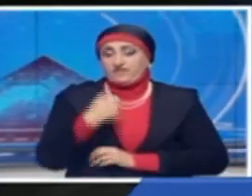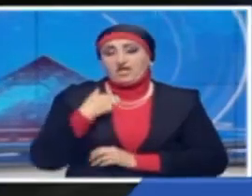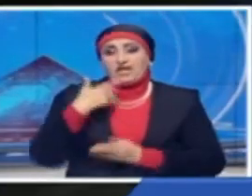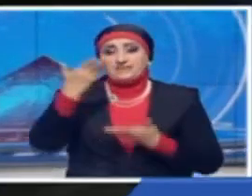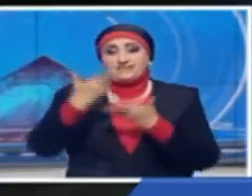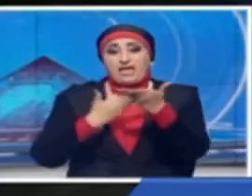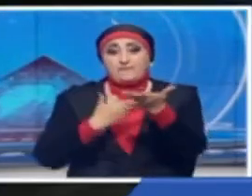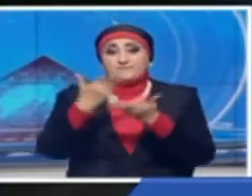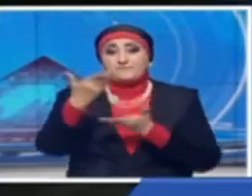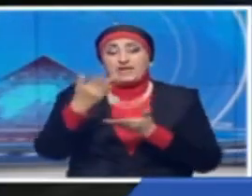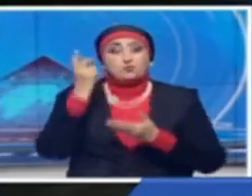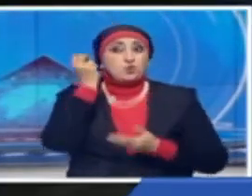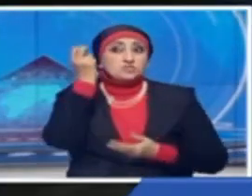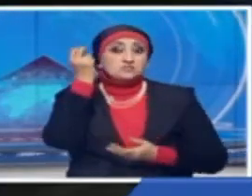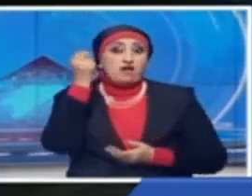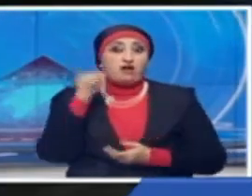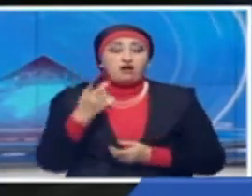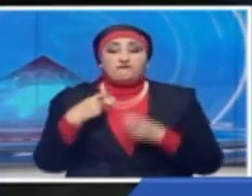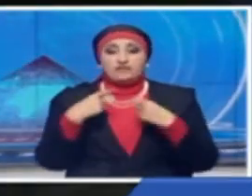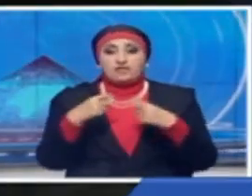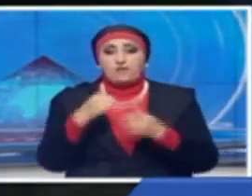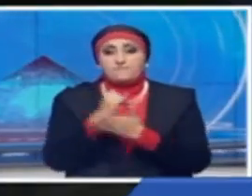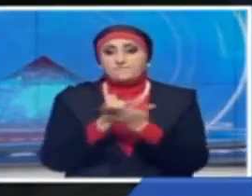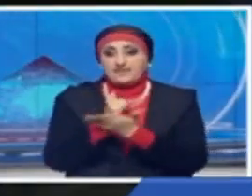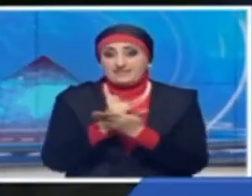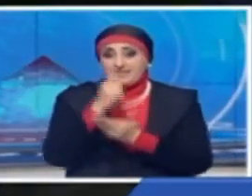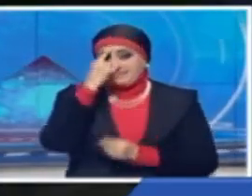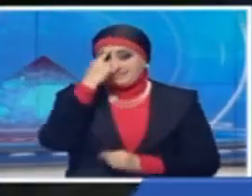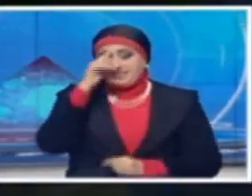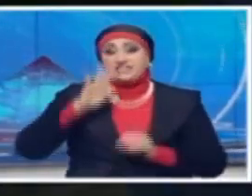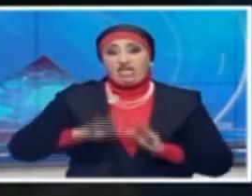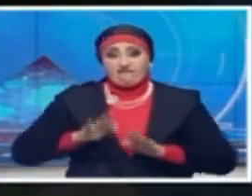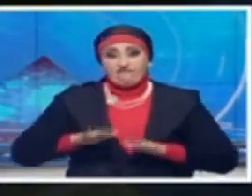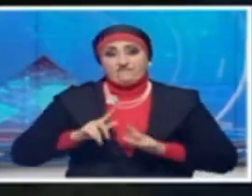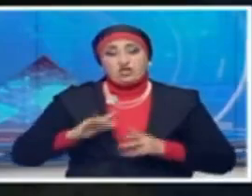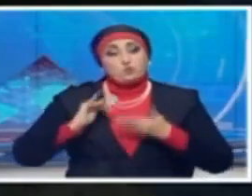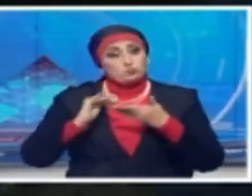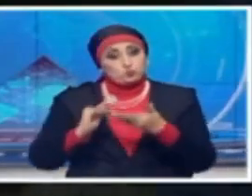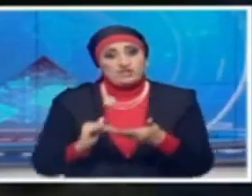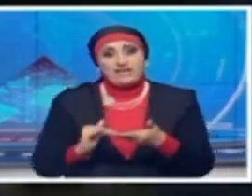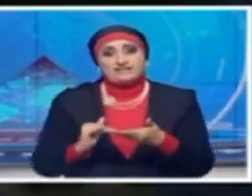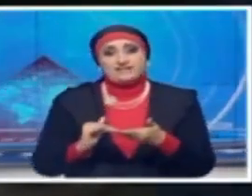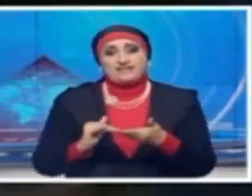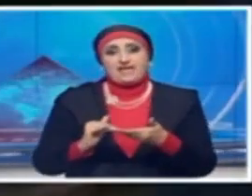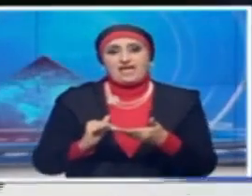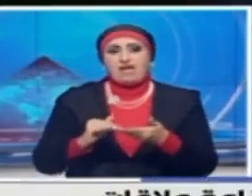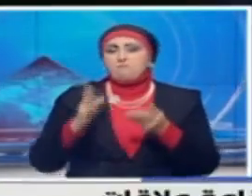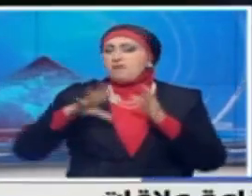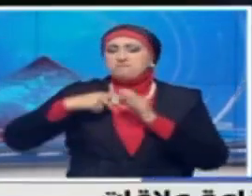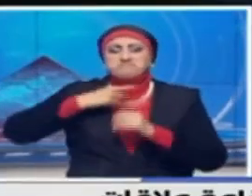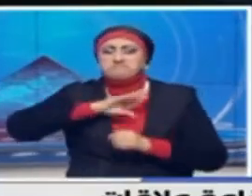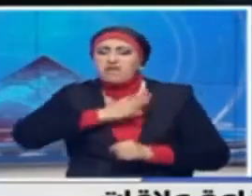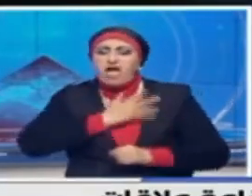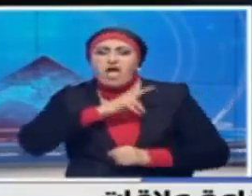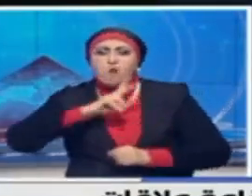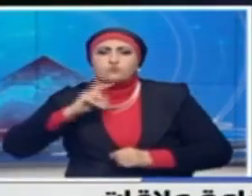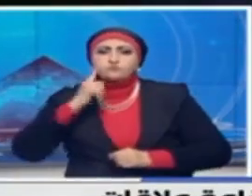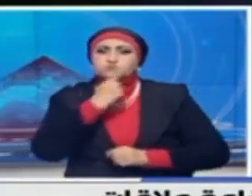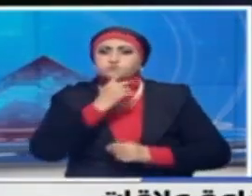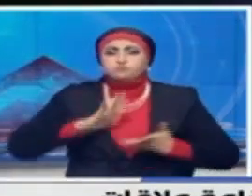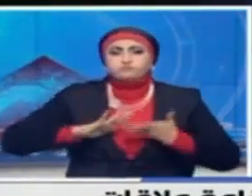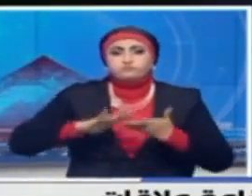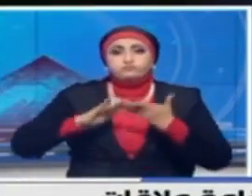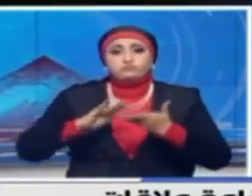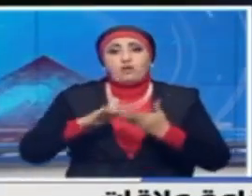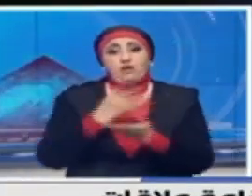الثقافة التكنولوجية في مدارس الهند هنا في مصر بتدعمها بأدوات بأجهزة رائعة،